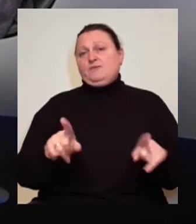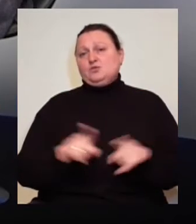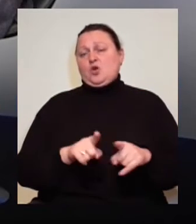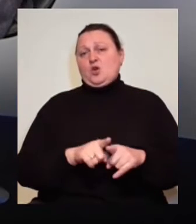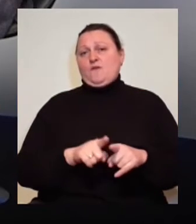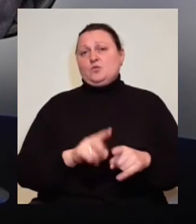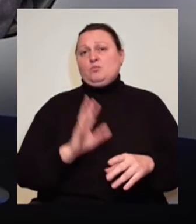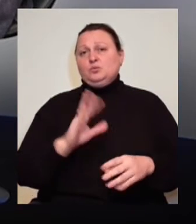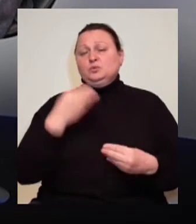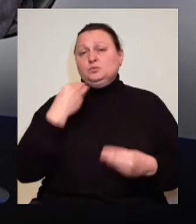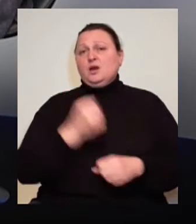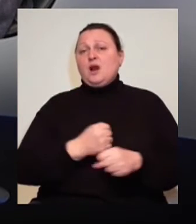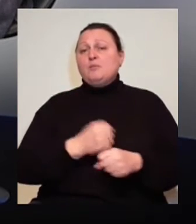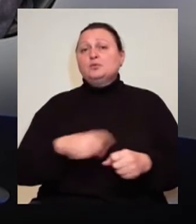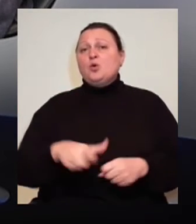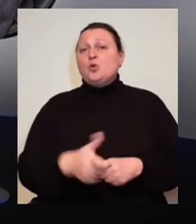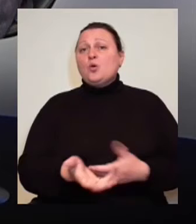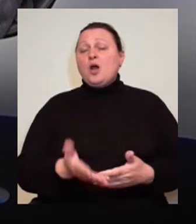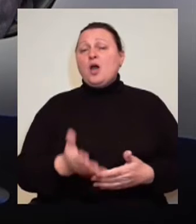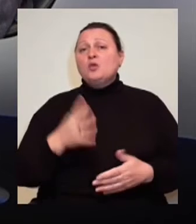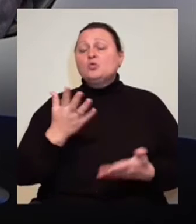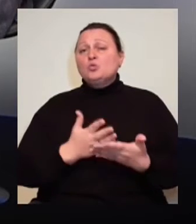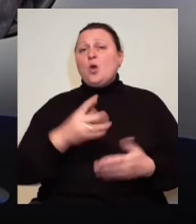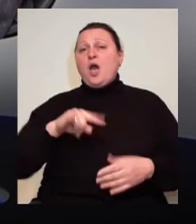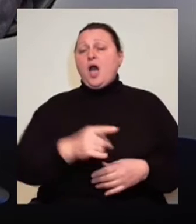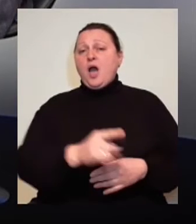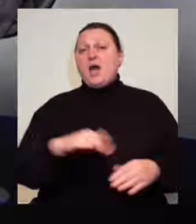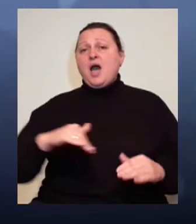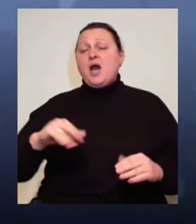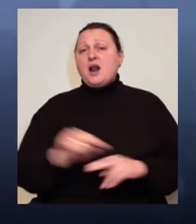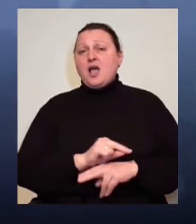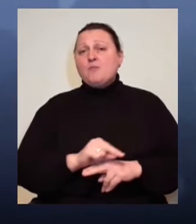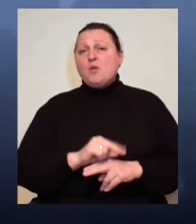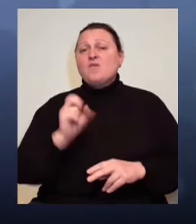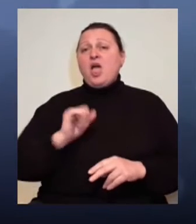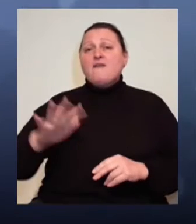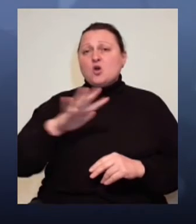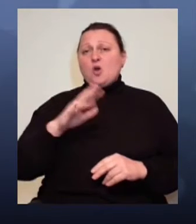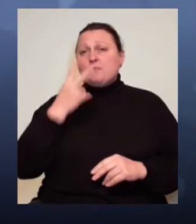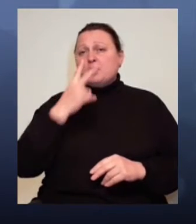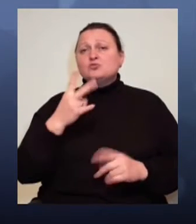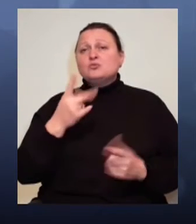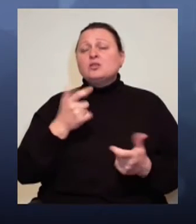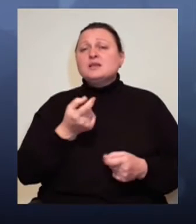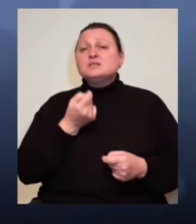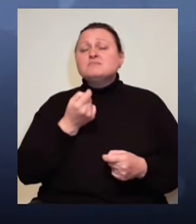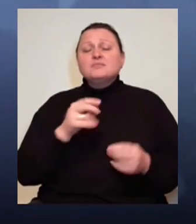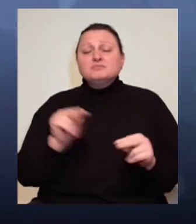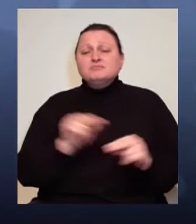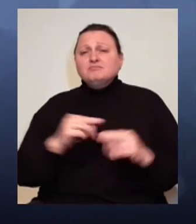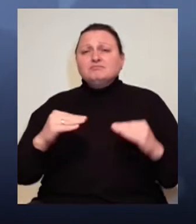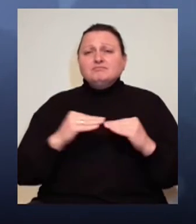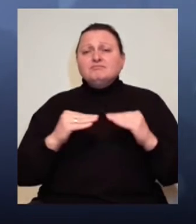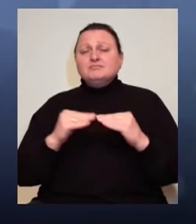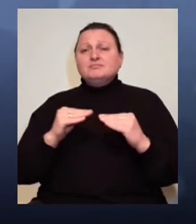Але навіть ямковий ремонт, я бачив приклади в Європі, там де стики роблять дуже якісно, і